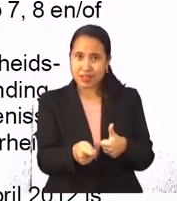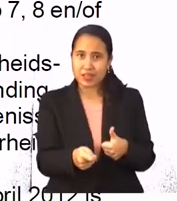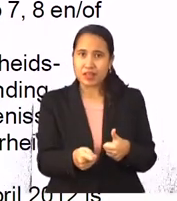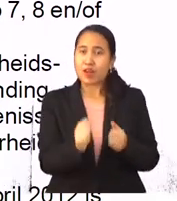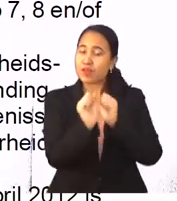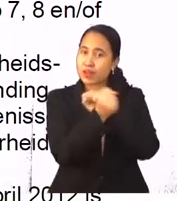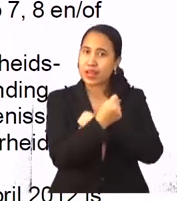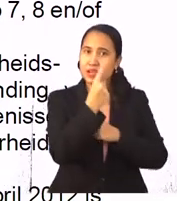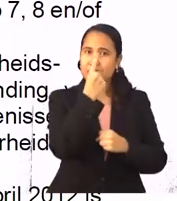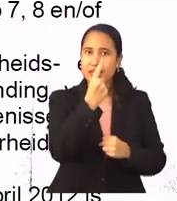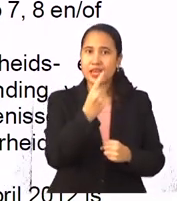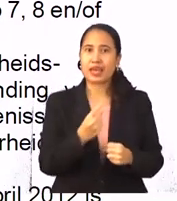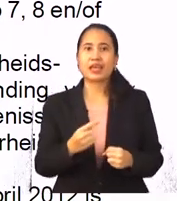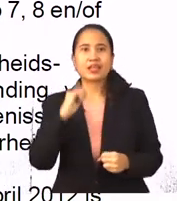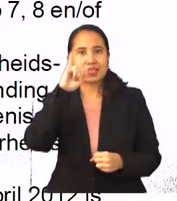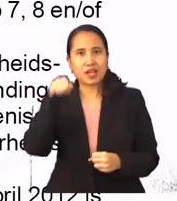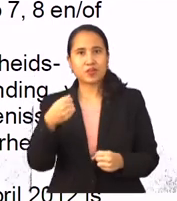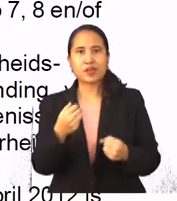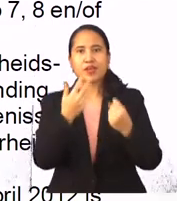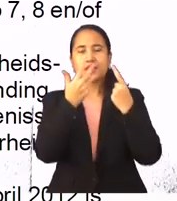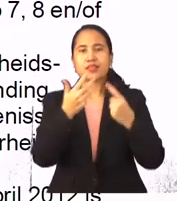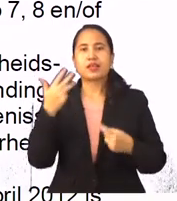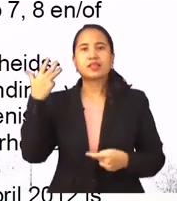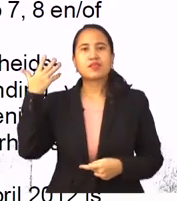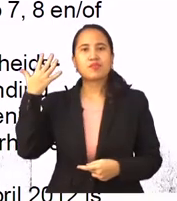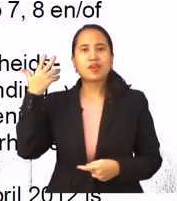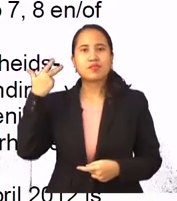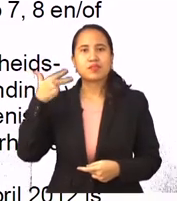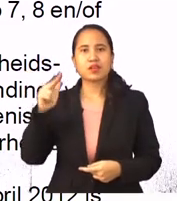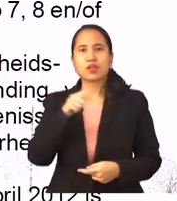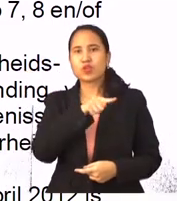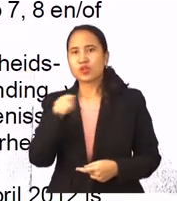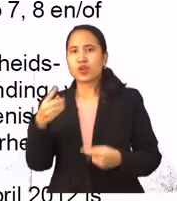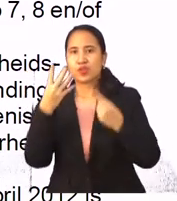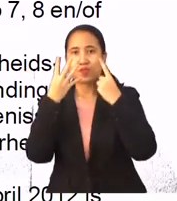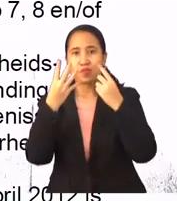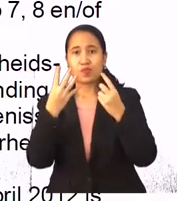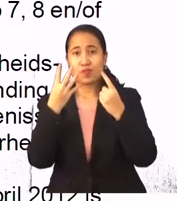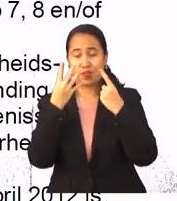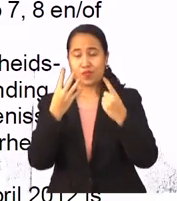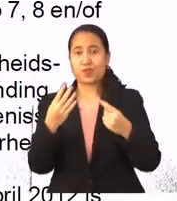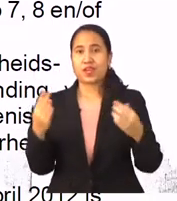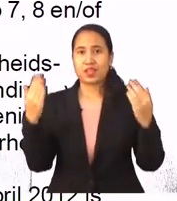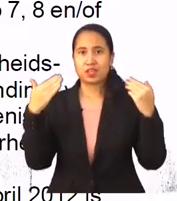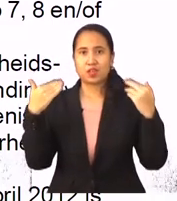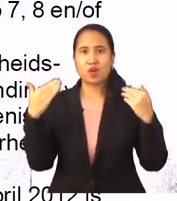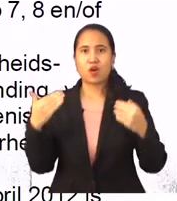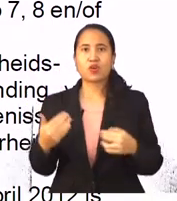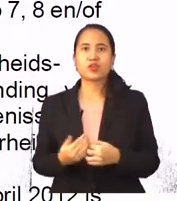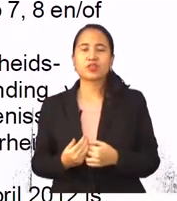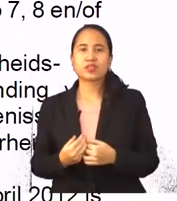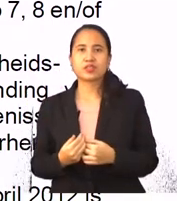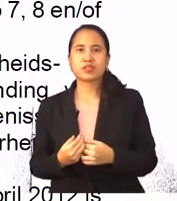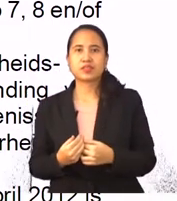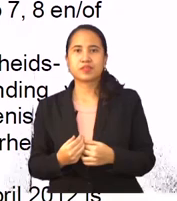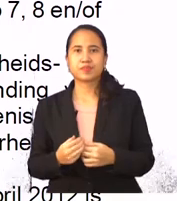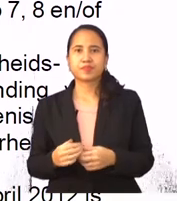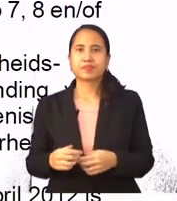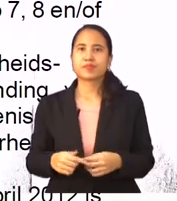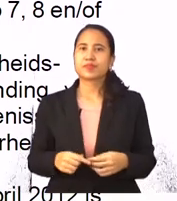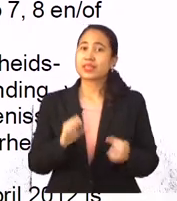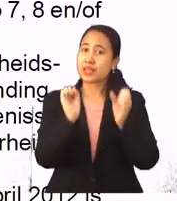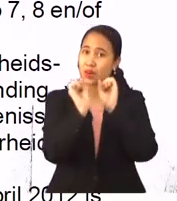1 januari 1985 tot 20 augustus 1992 naar 1 april 1980 tot